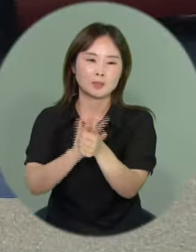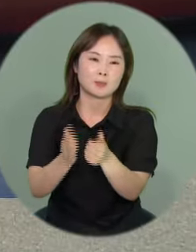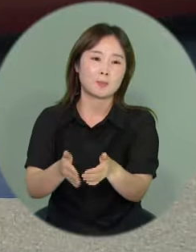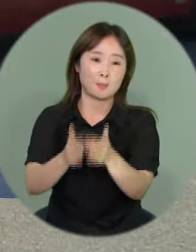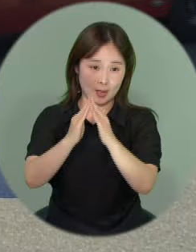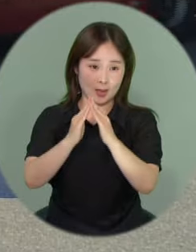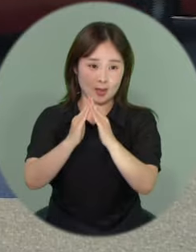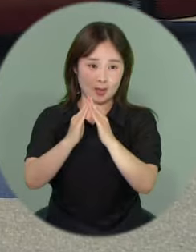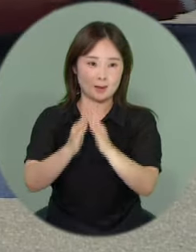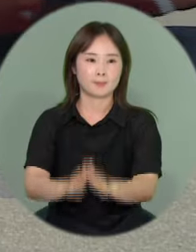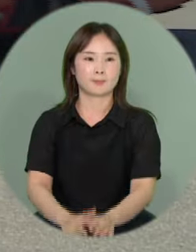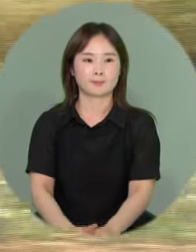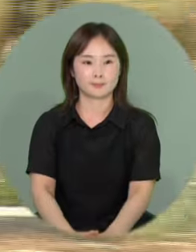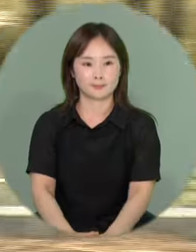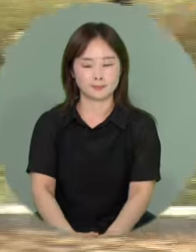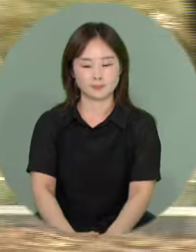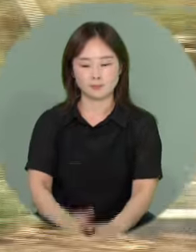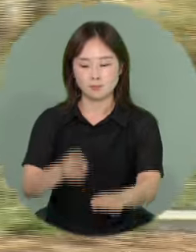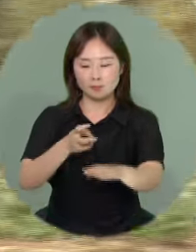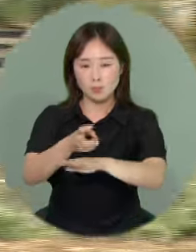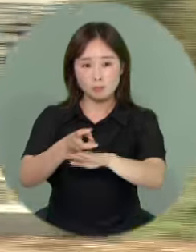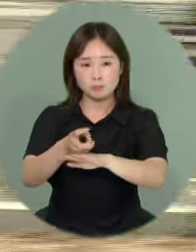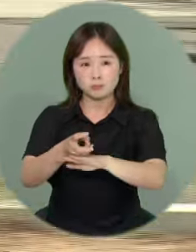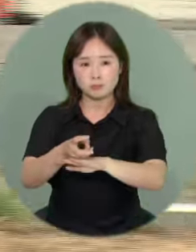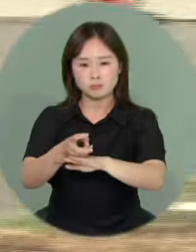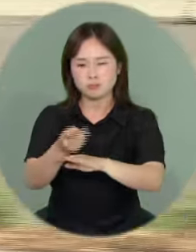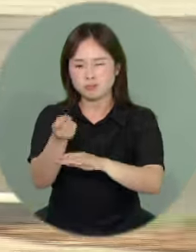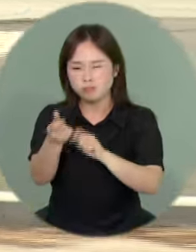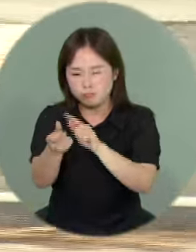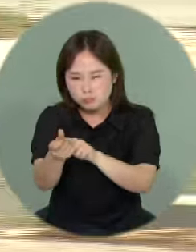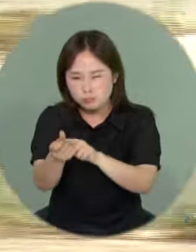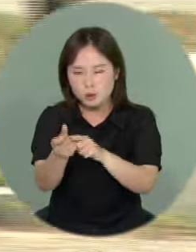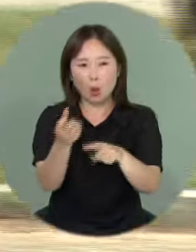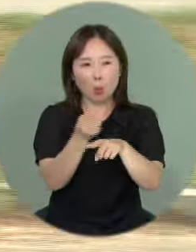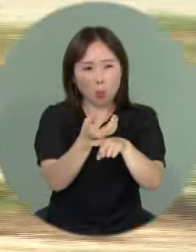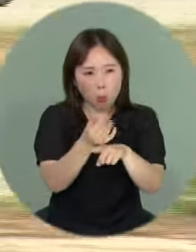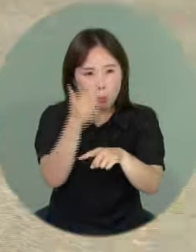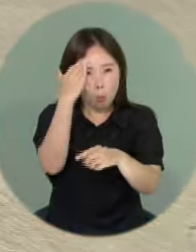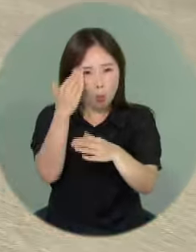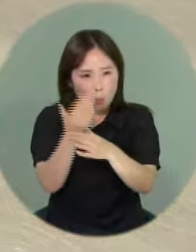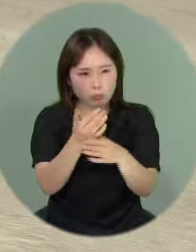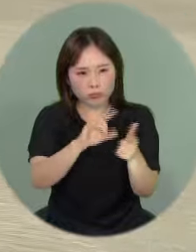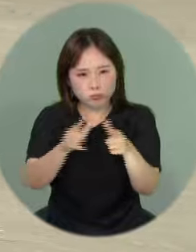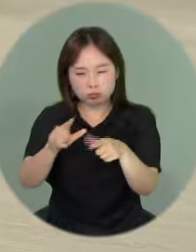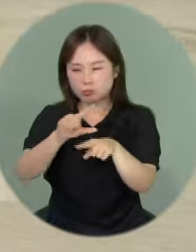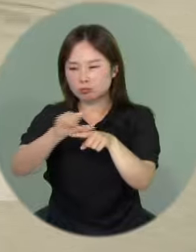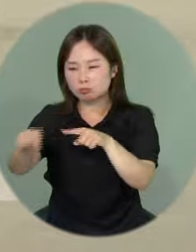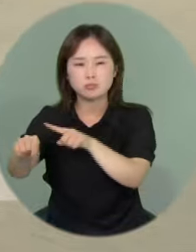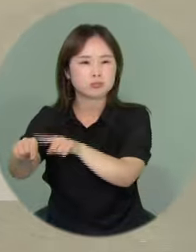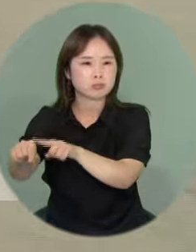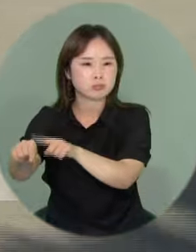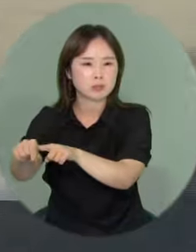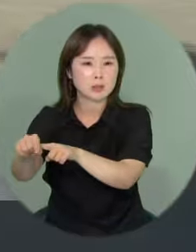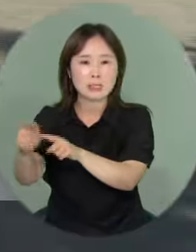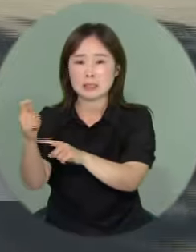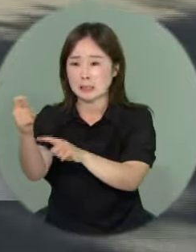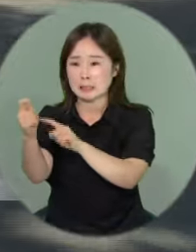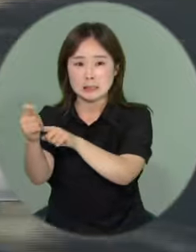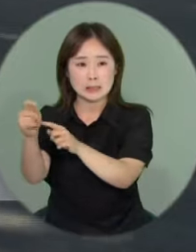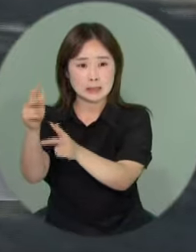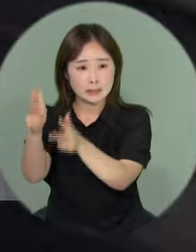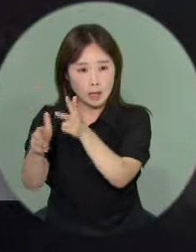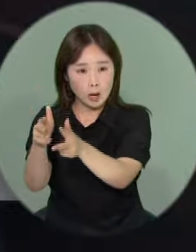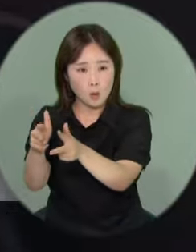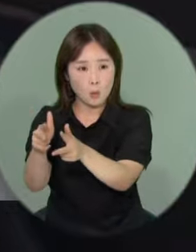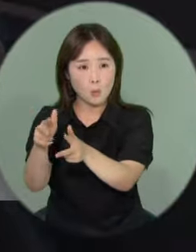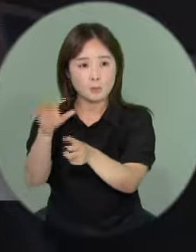하는게 저희도 역할이고 버스가 다니지 않는 보성 화순 이른 세계 오지마을에서 시작된 100원 택시 사업도